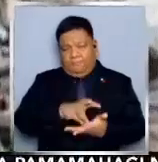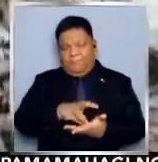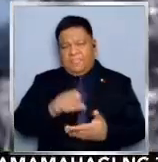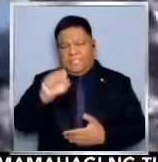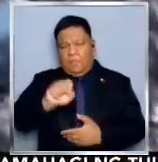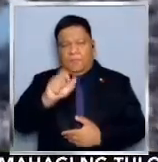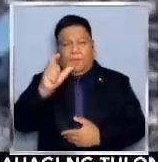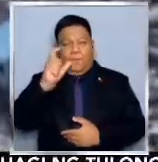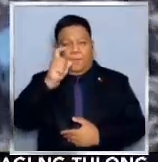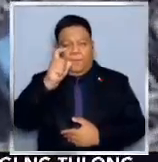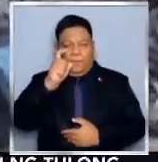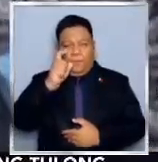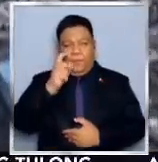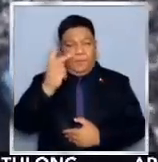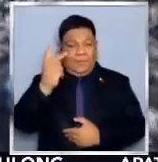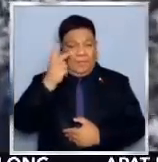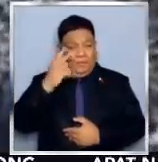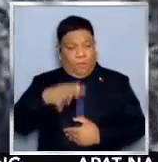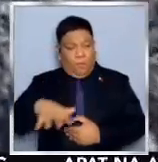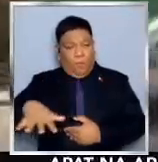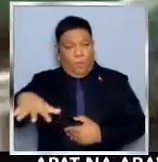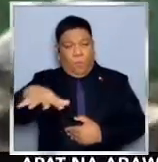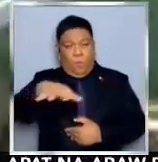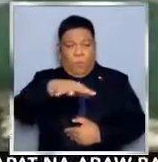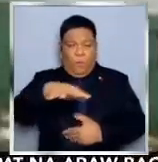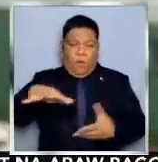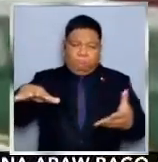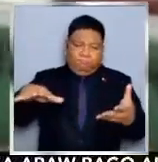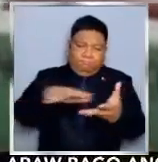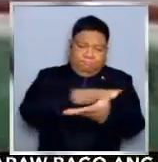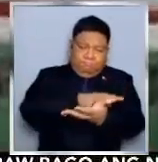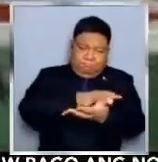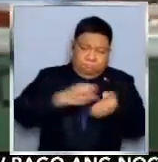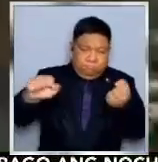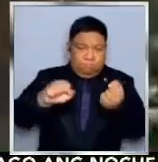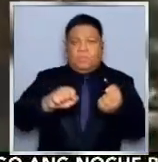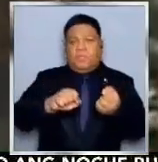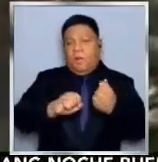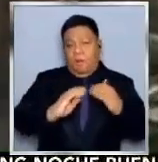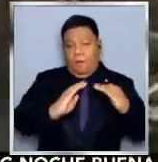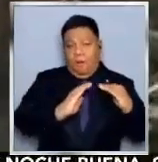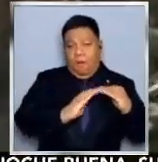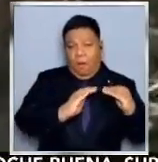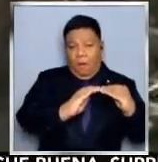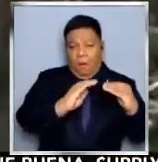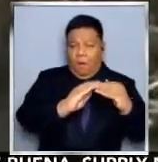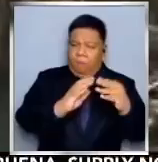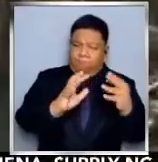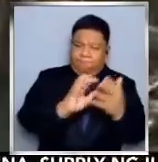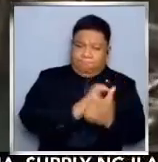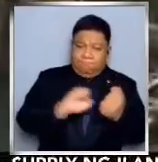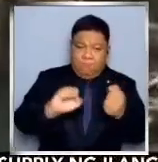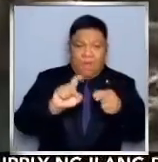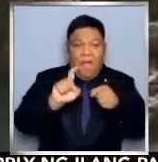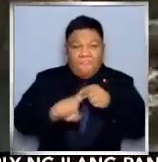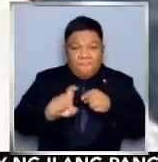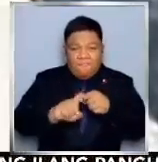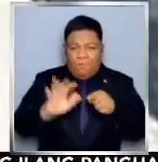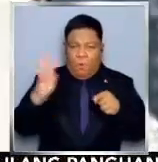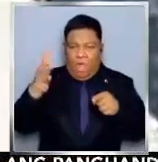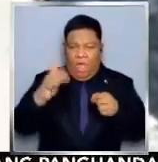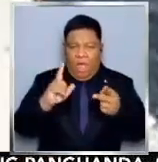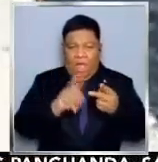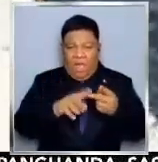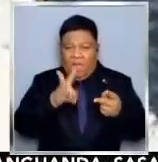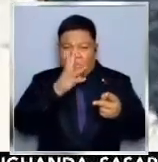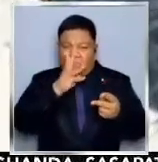isla, wasak ang halos lahat ng bahay. Wala silang ngayong kuryente, walang inuming tubig, walang signal ng telepono.